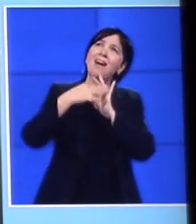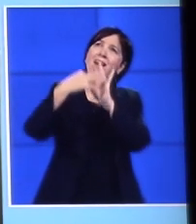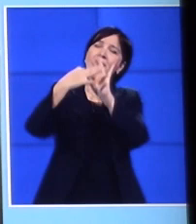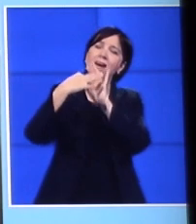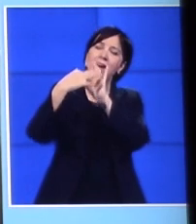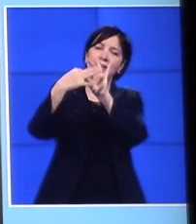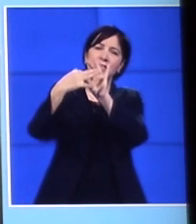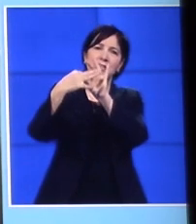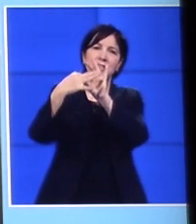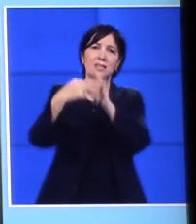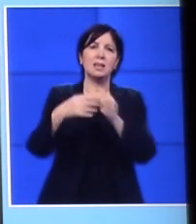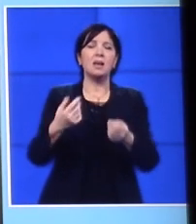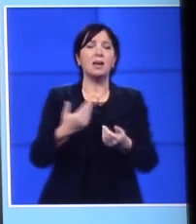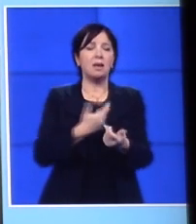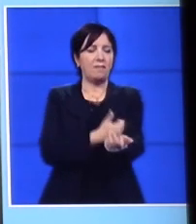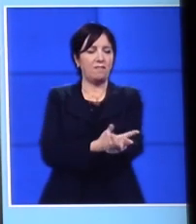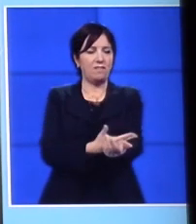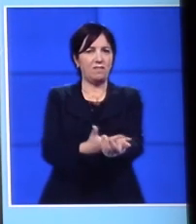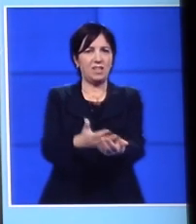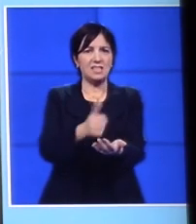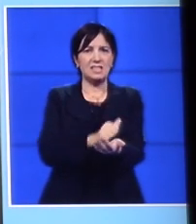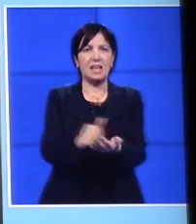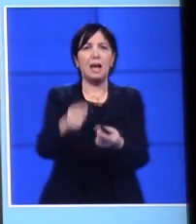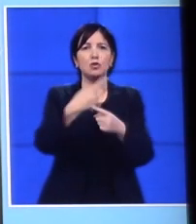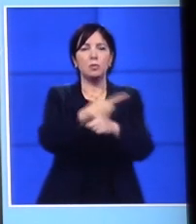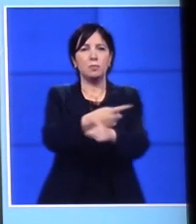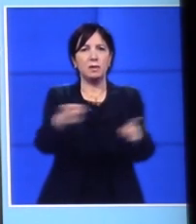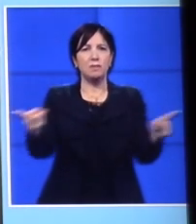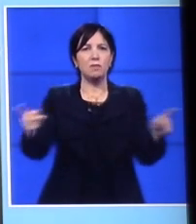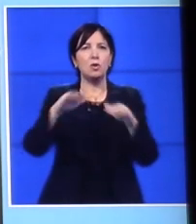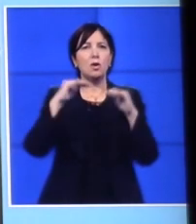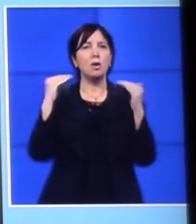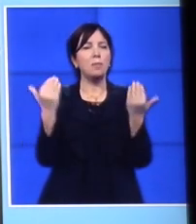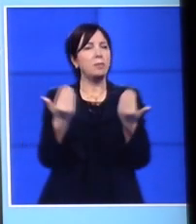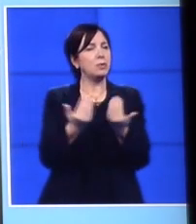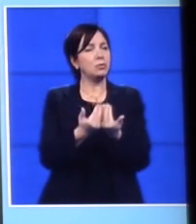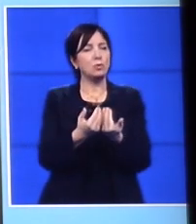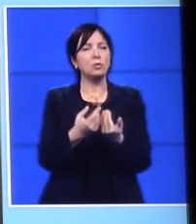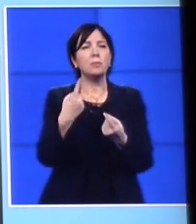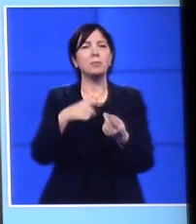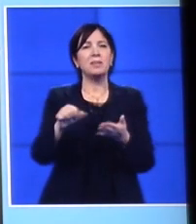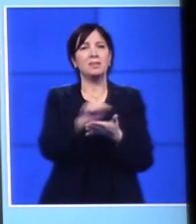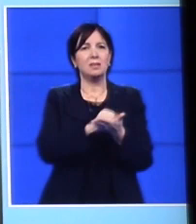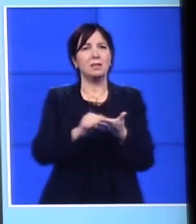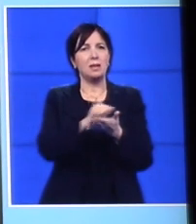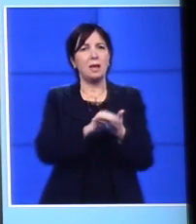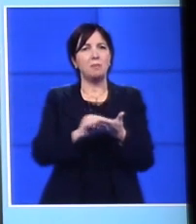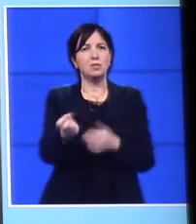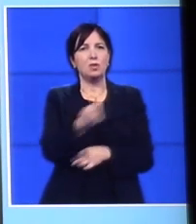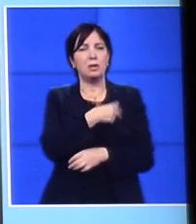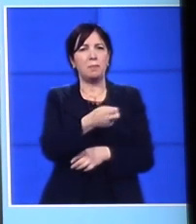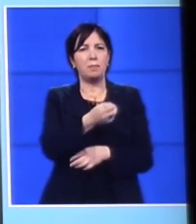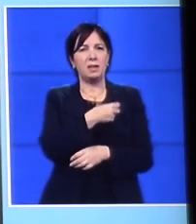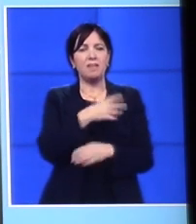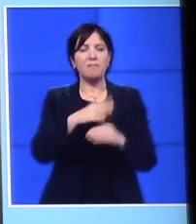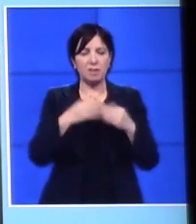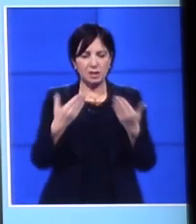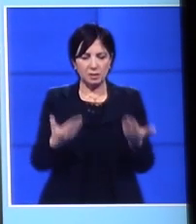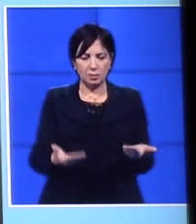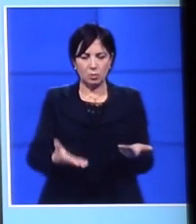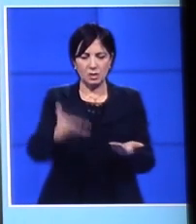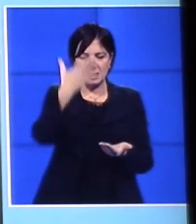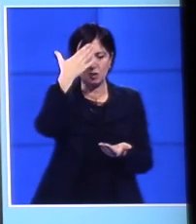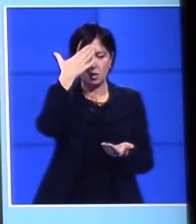alleanza, versato per voi e per tutti in remissione dei peccati.